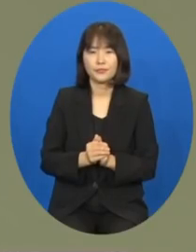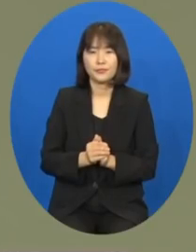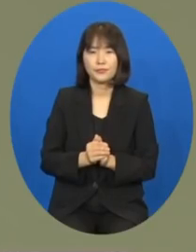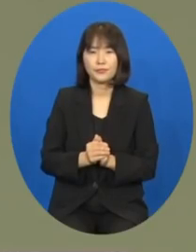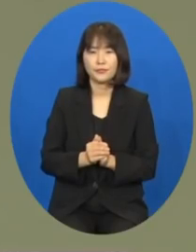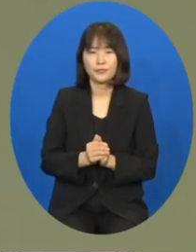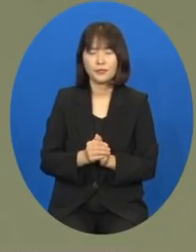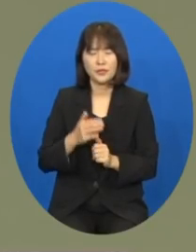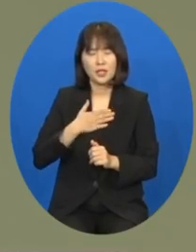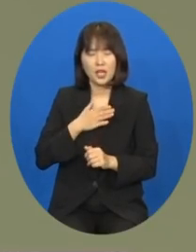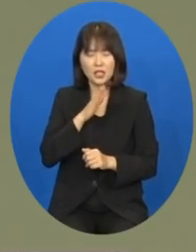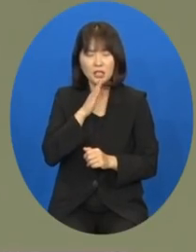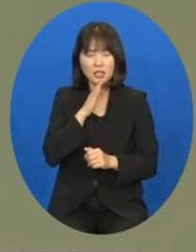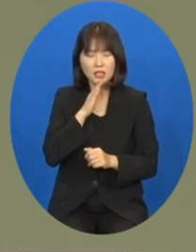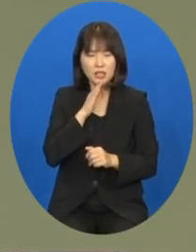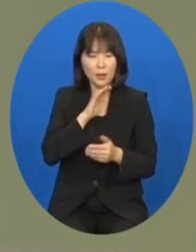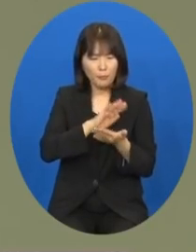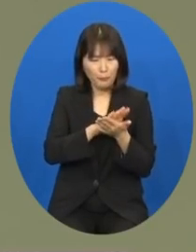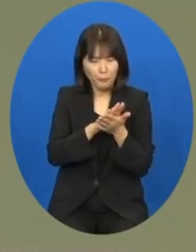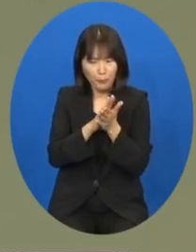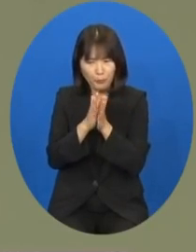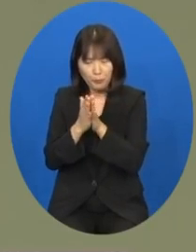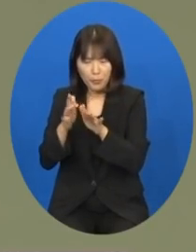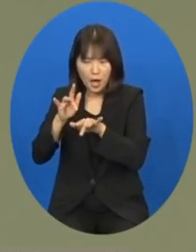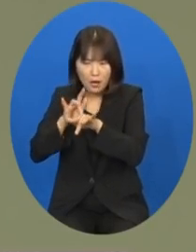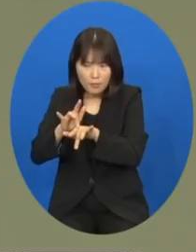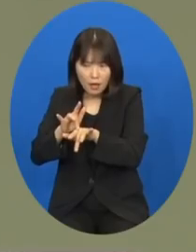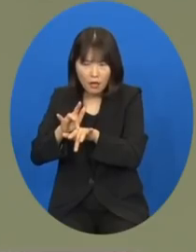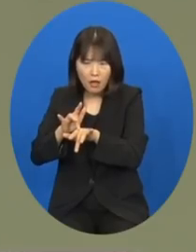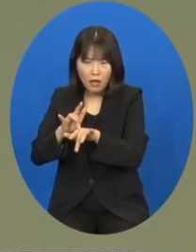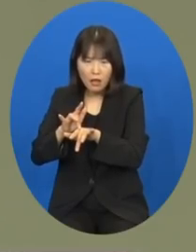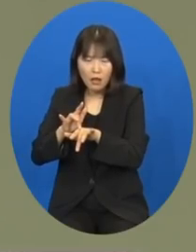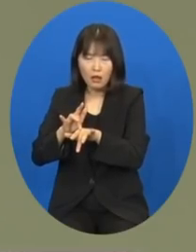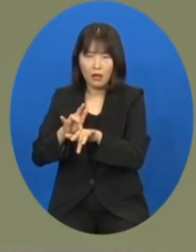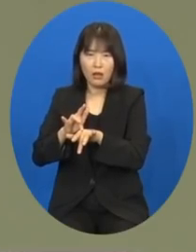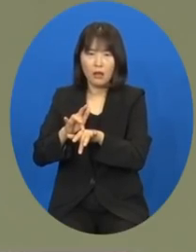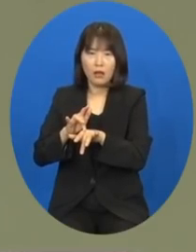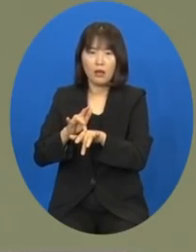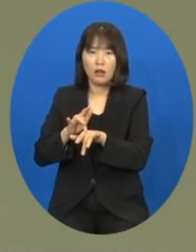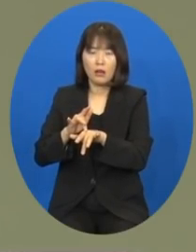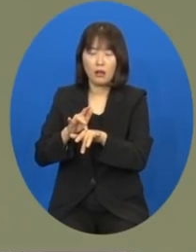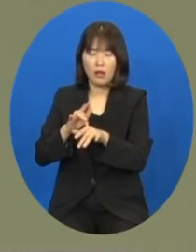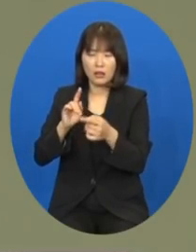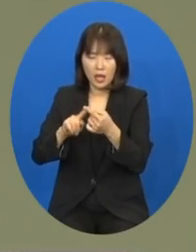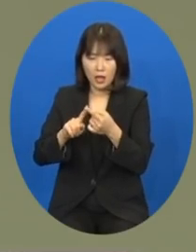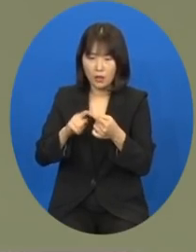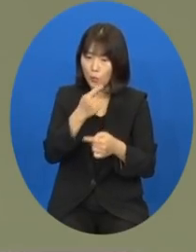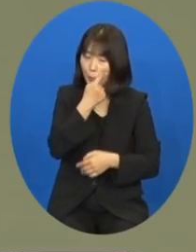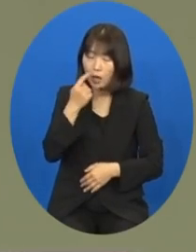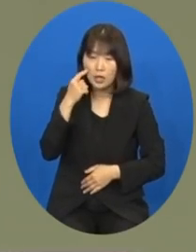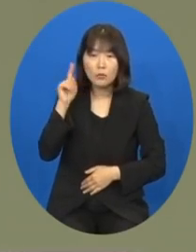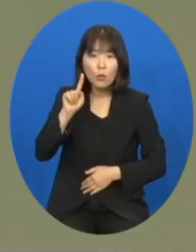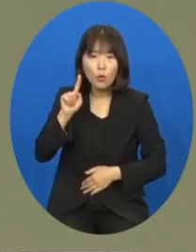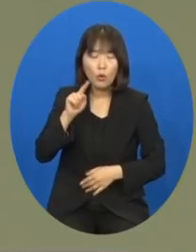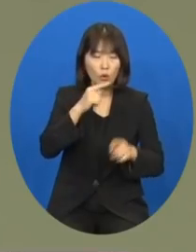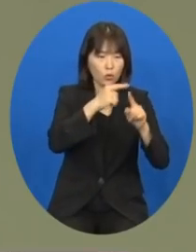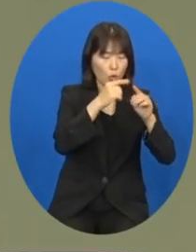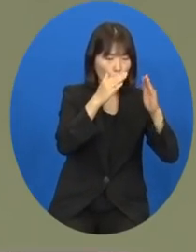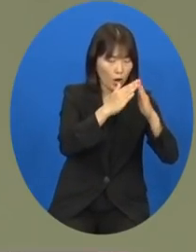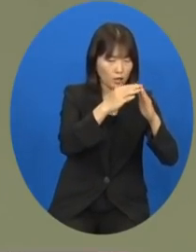내가 점점 악마와 되고 있는 자네는 이것을 확인해 보면 되는 거야 뭐라 뭐라 구요 그 외에서 예배드리는 모습과